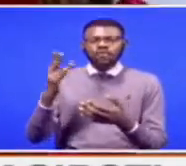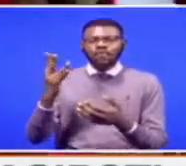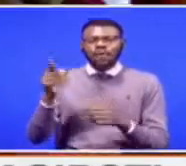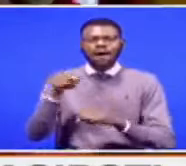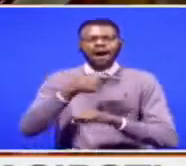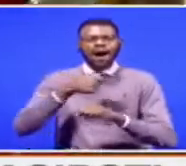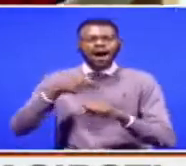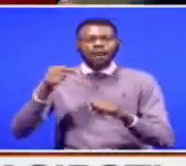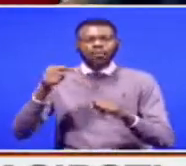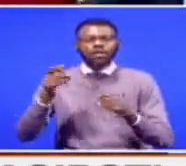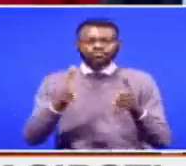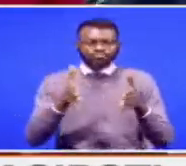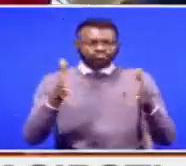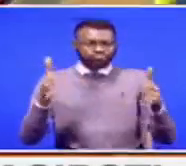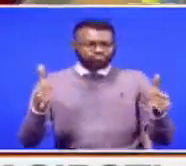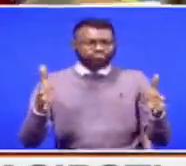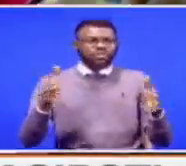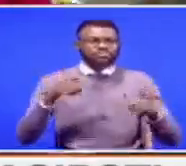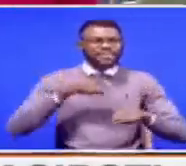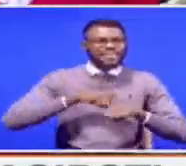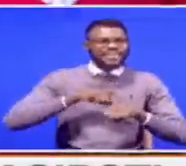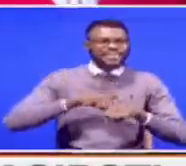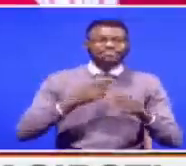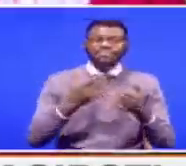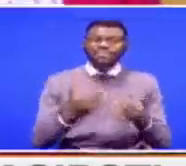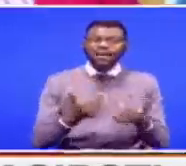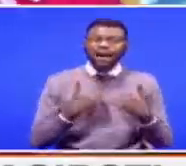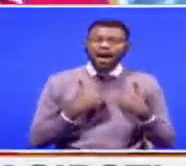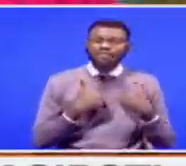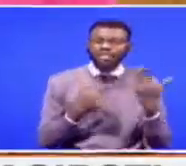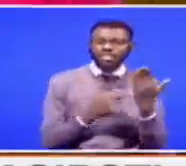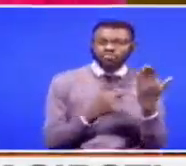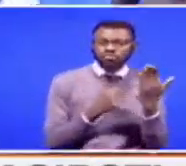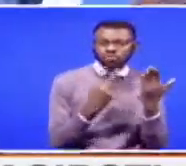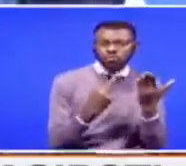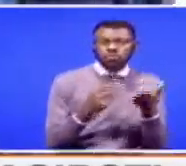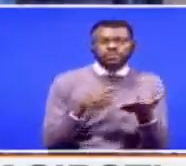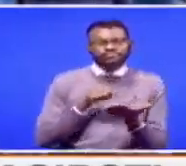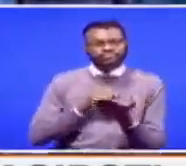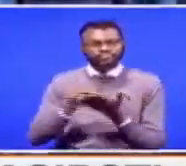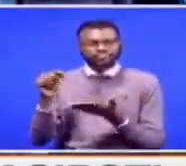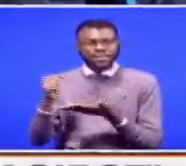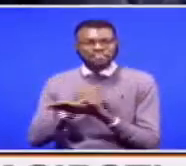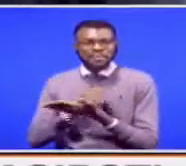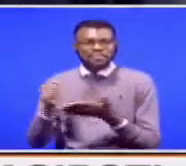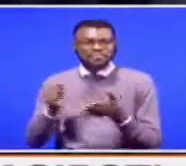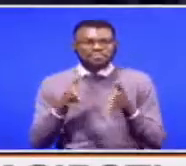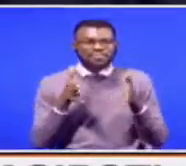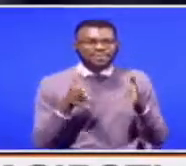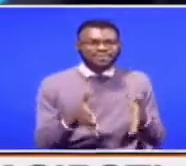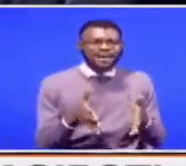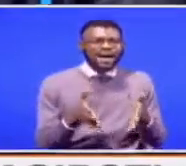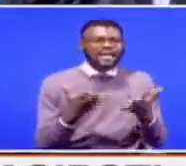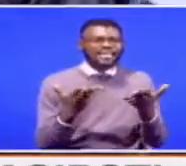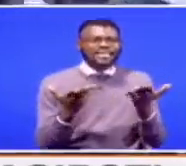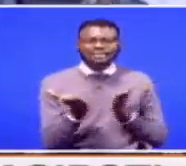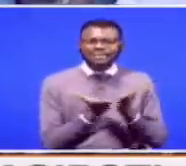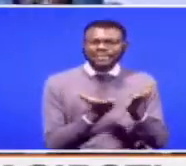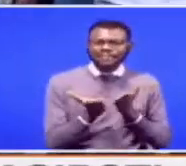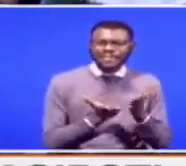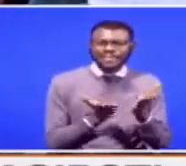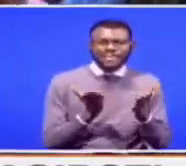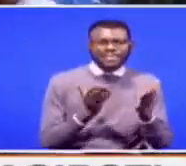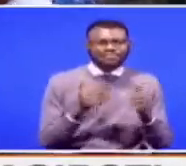hours. Kwa sasa, Kenya inategemea mitambo miwili tu ya kuchapisha pasipoti nchini. Hivyo, mikakati ya kuongeza huduma pamoja